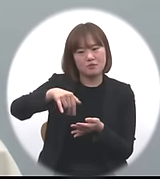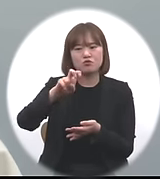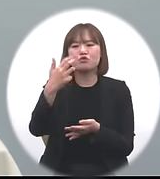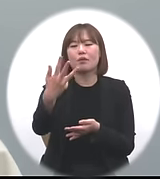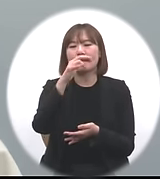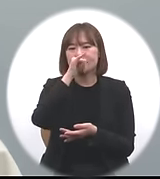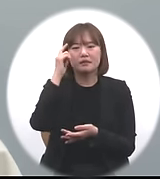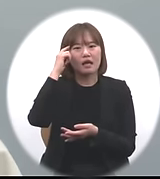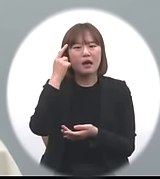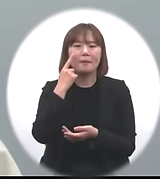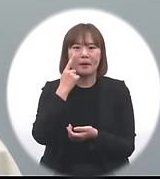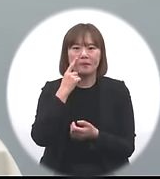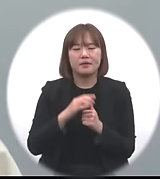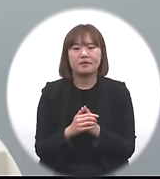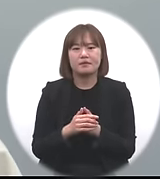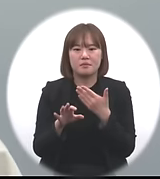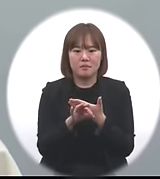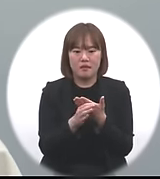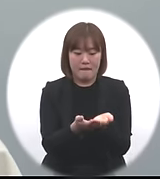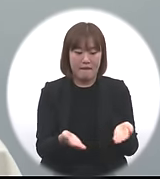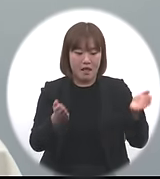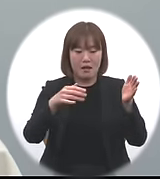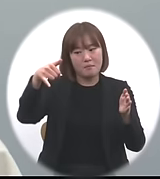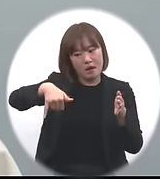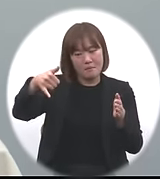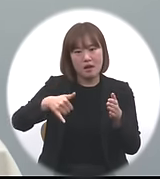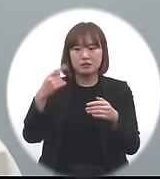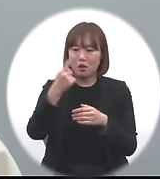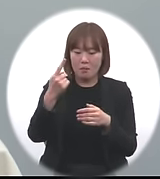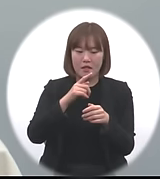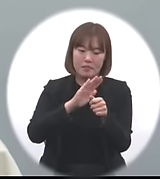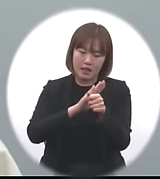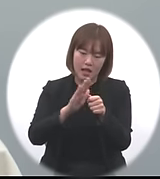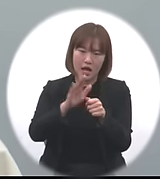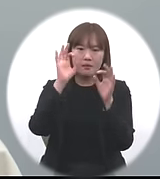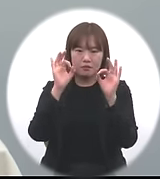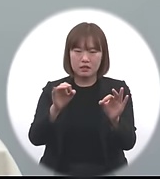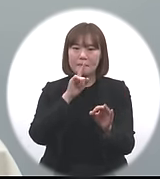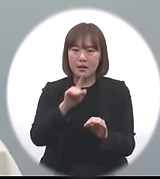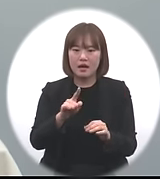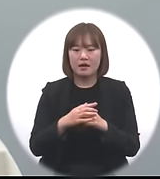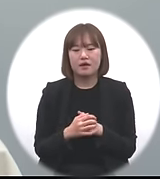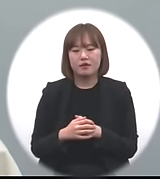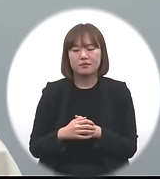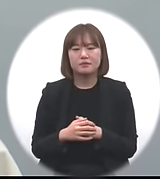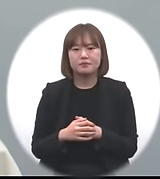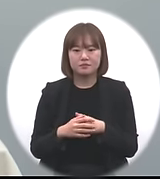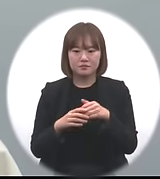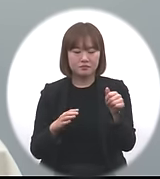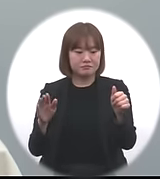명품백 같은 게 28개가 있다고 생각해보세요. 자, 오늘 고려청자를 닦아보자. 오늘 1,000만 원짜리 백을 닦아보자. 그래서 10개를